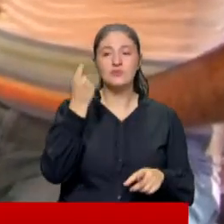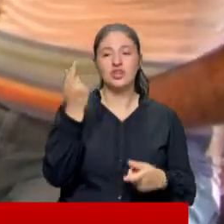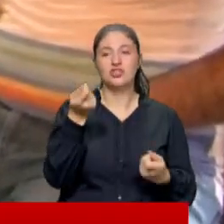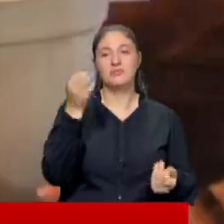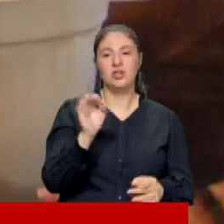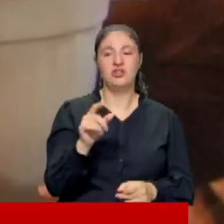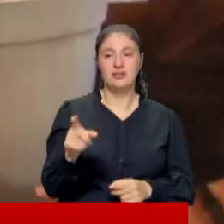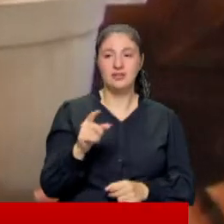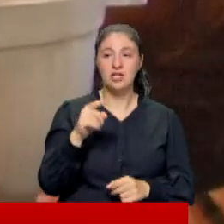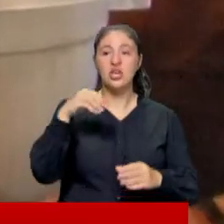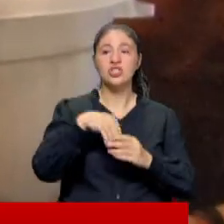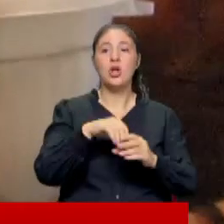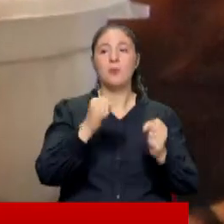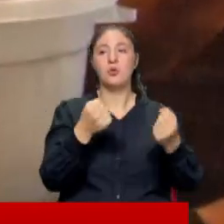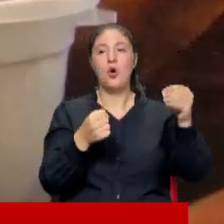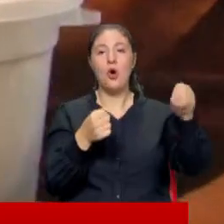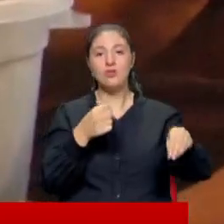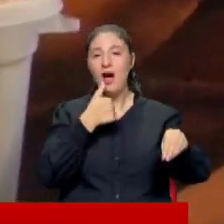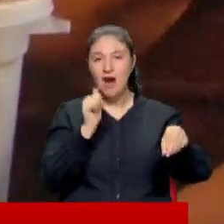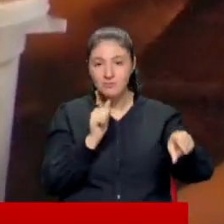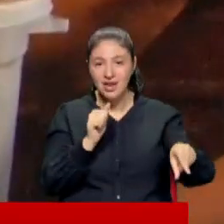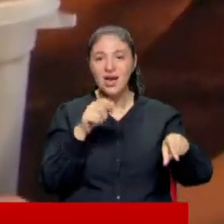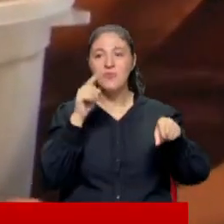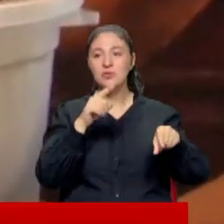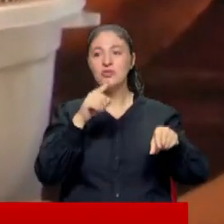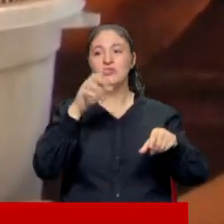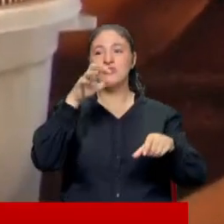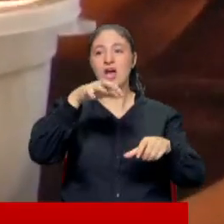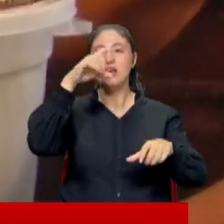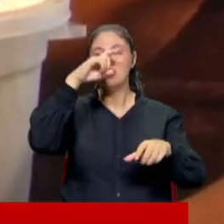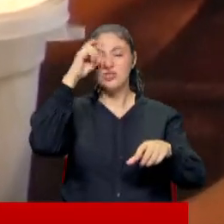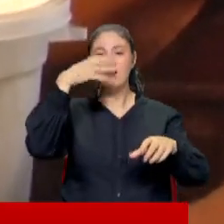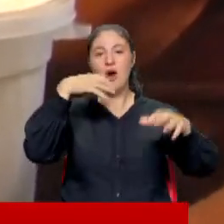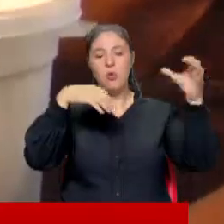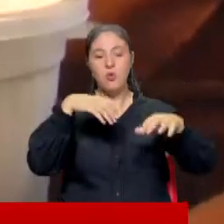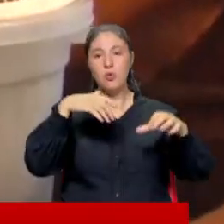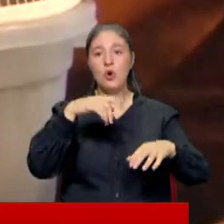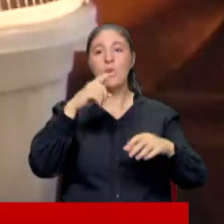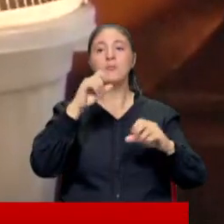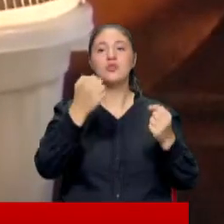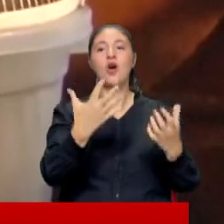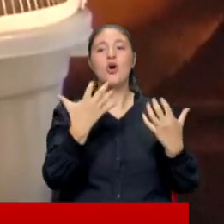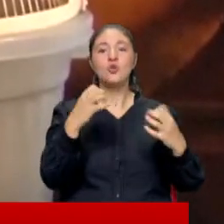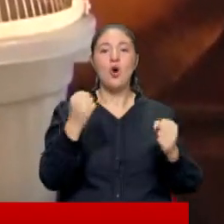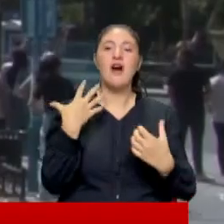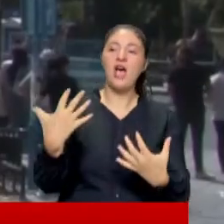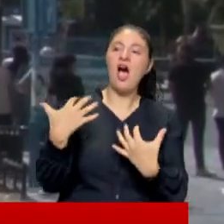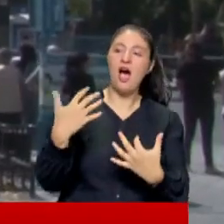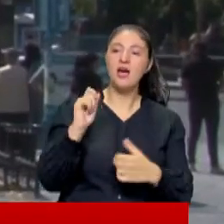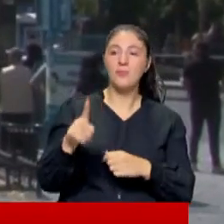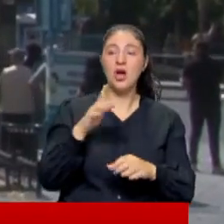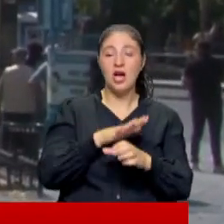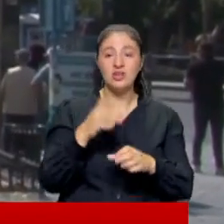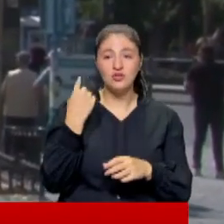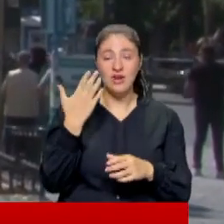iş başındaydı. İçine buz yerleştirdik abi. Bu dışarıda hava içeriye basıyor. İçeride buzdan karşısında soğuk havayı dışarıya veriyor.